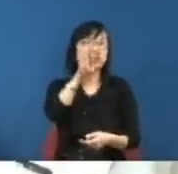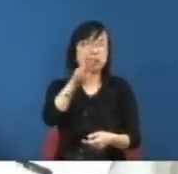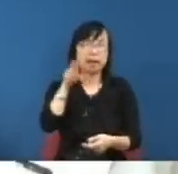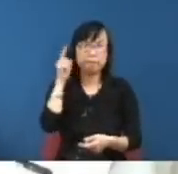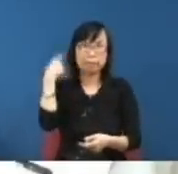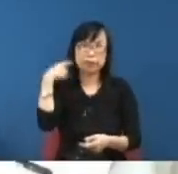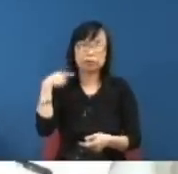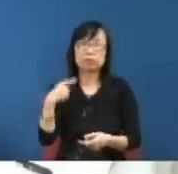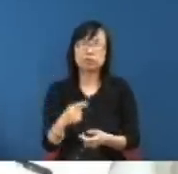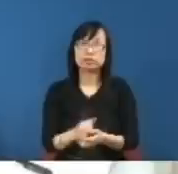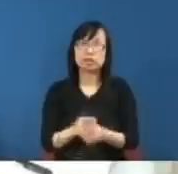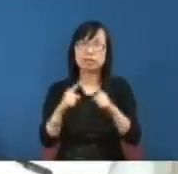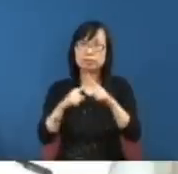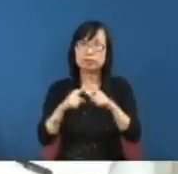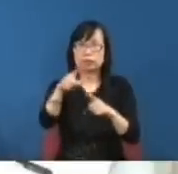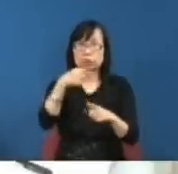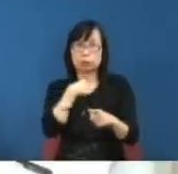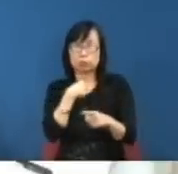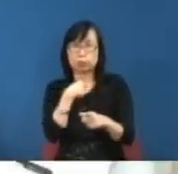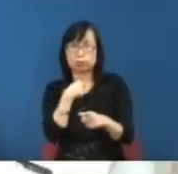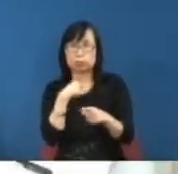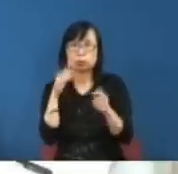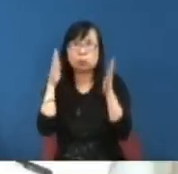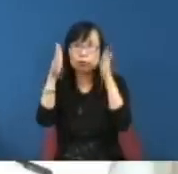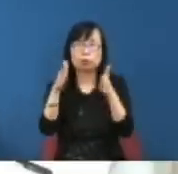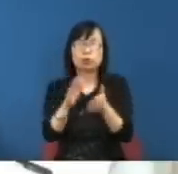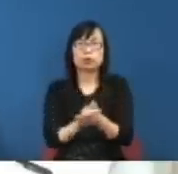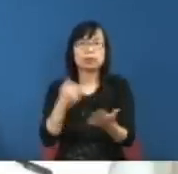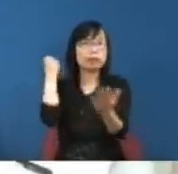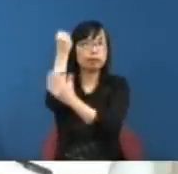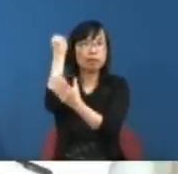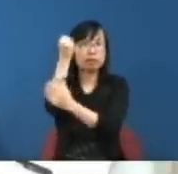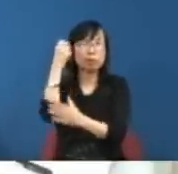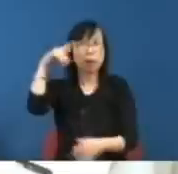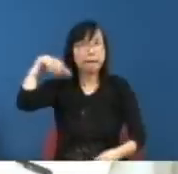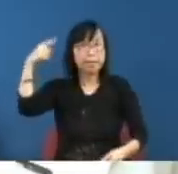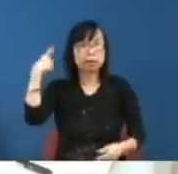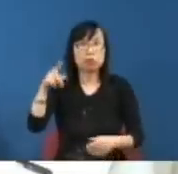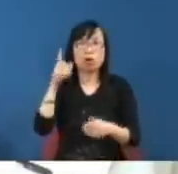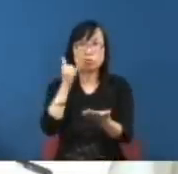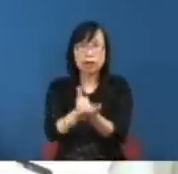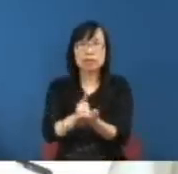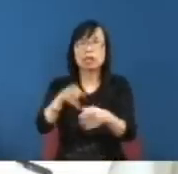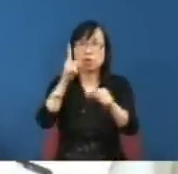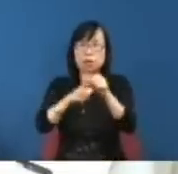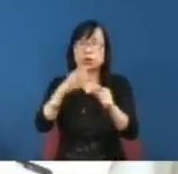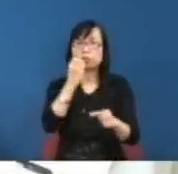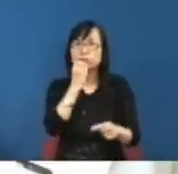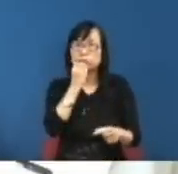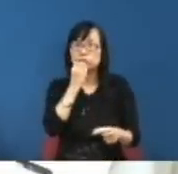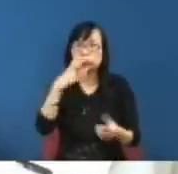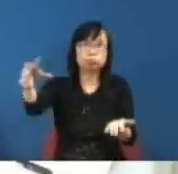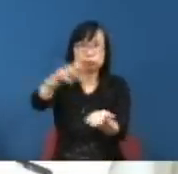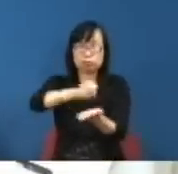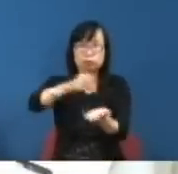為佢所用嘅啫嘛。當佢要對付一個極端反對美國喺中東嘅呢個壟斷嘅